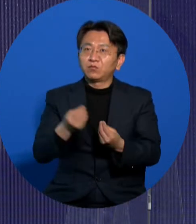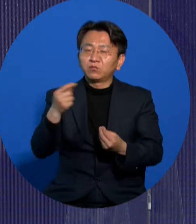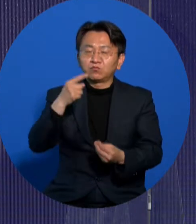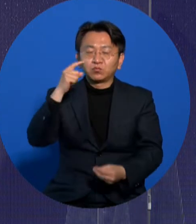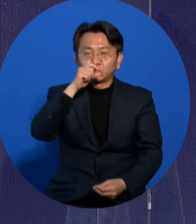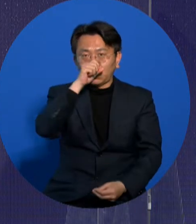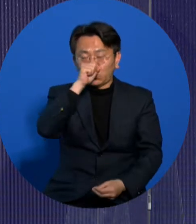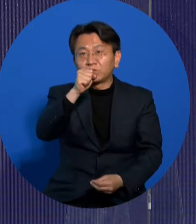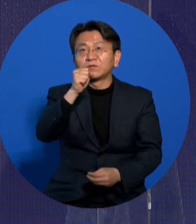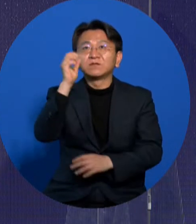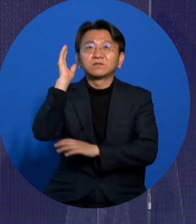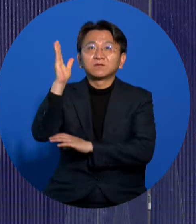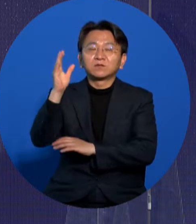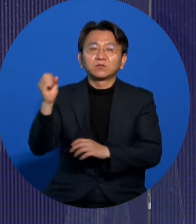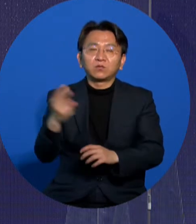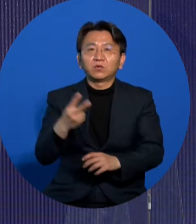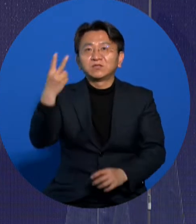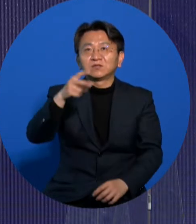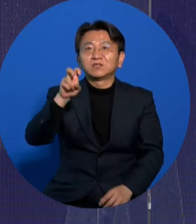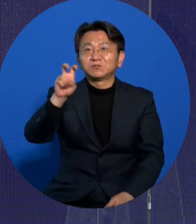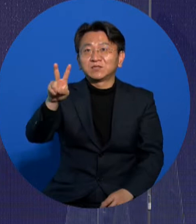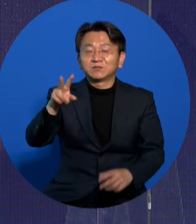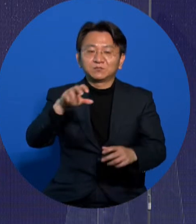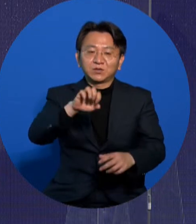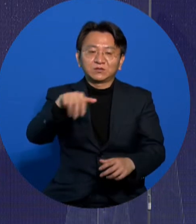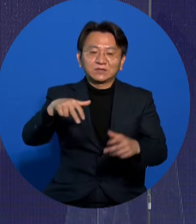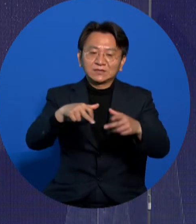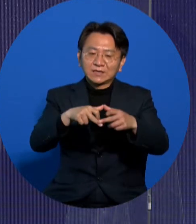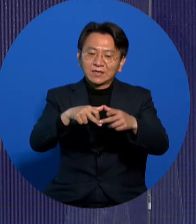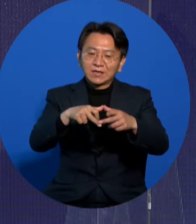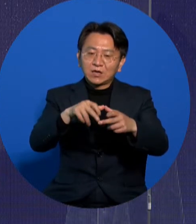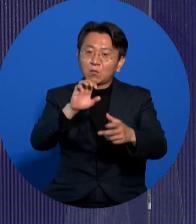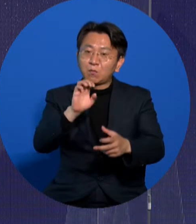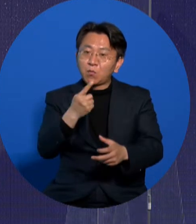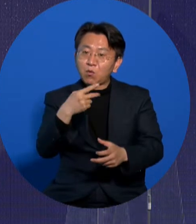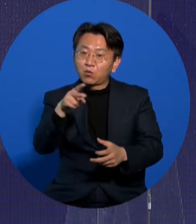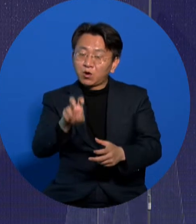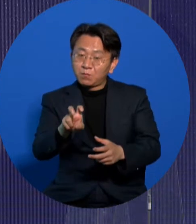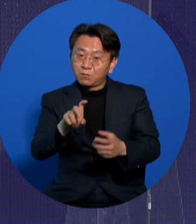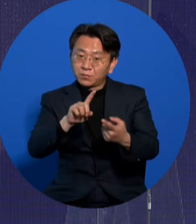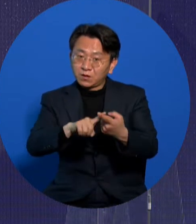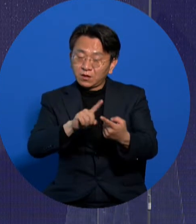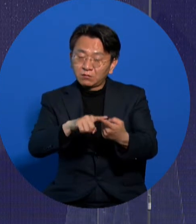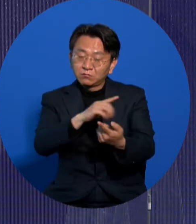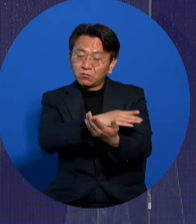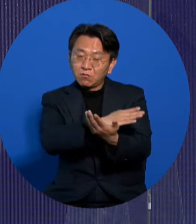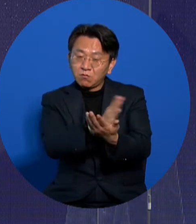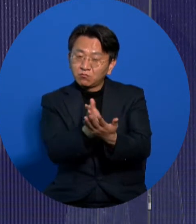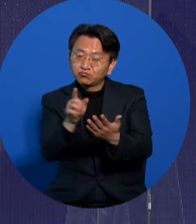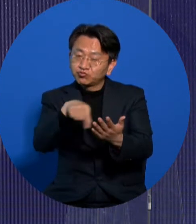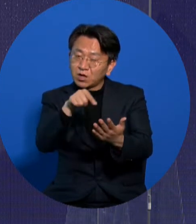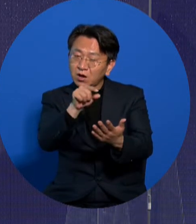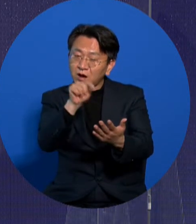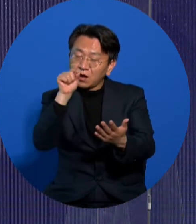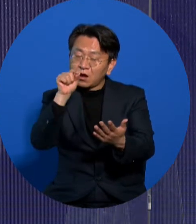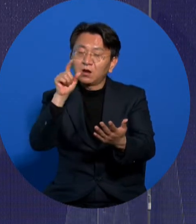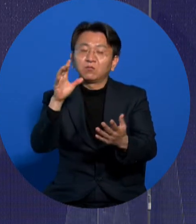2022 평창 장애 포럼에 대한 전반적인 평가를 해보는 시간을 먼저 갖도록 하겠습니다.